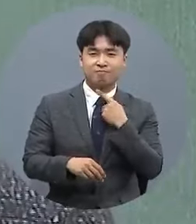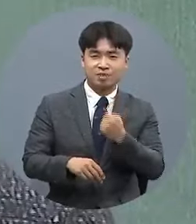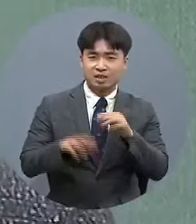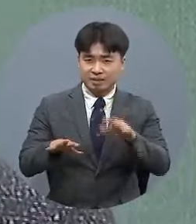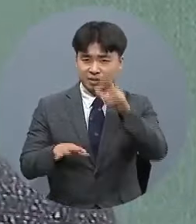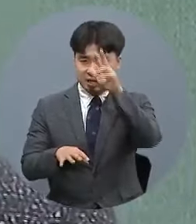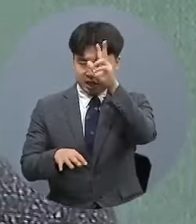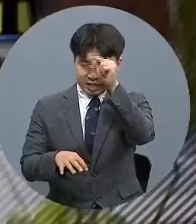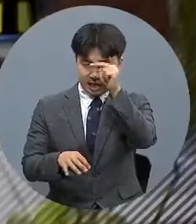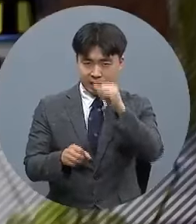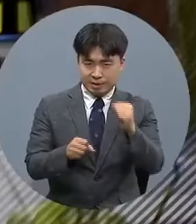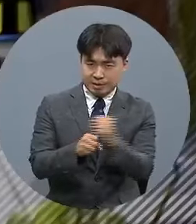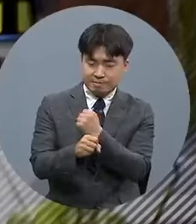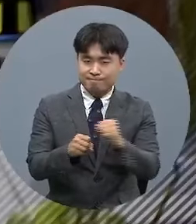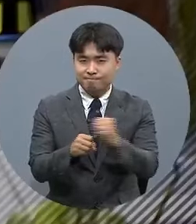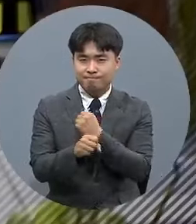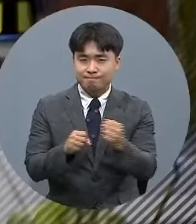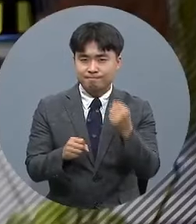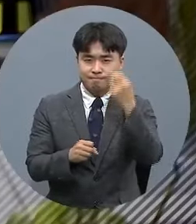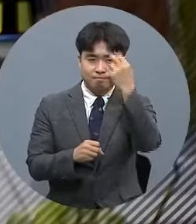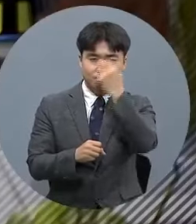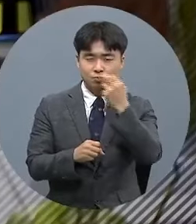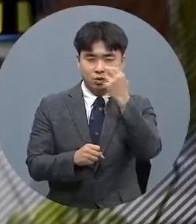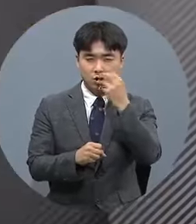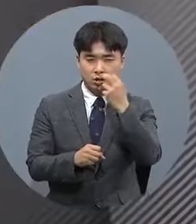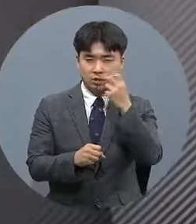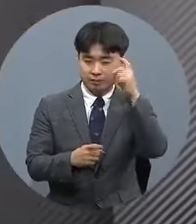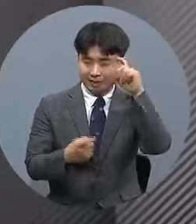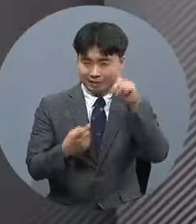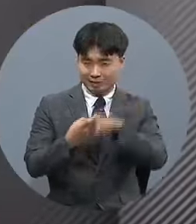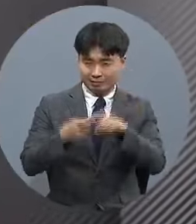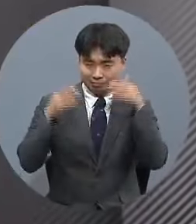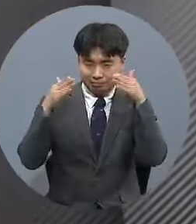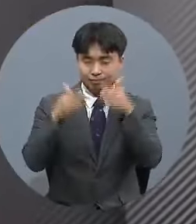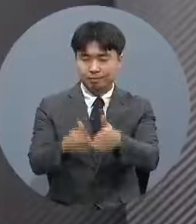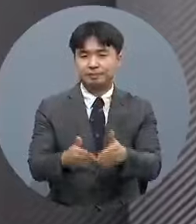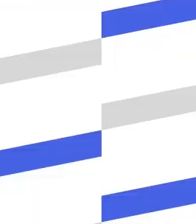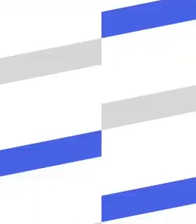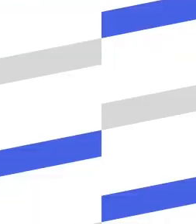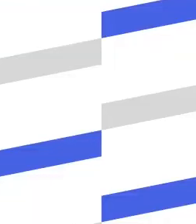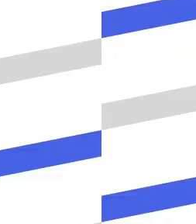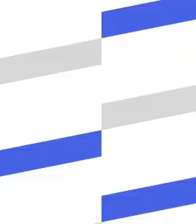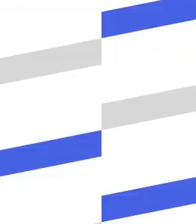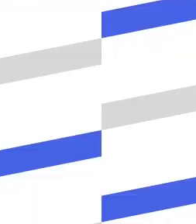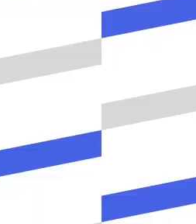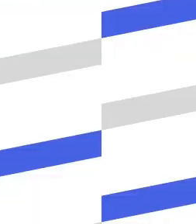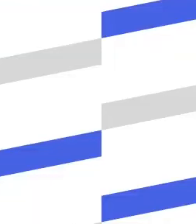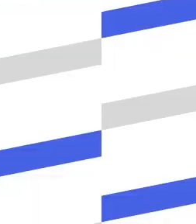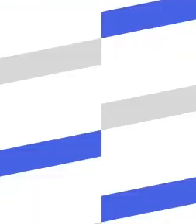대한 검찰 수사가 어디까지 확대될지 주목됩니다 MBC 뉴스 정인곤 있니다